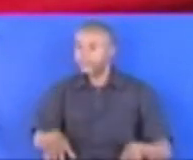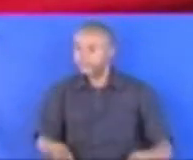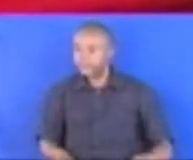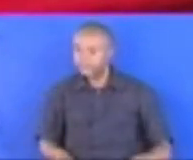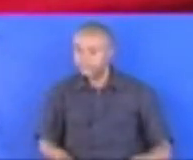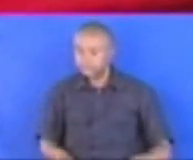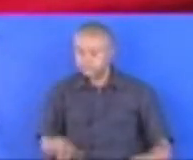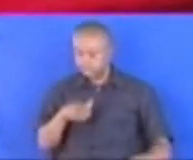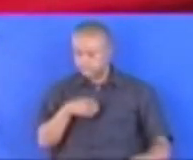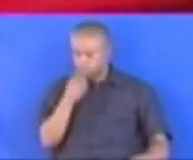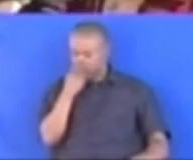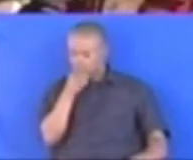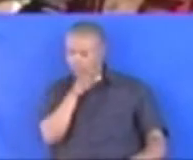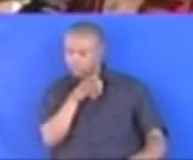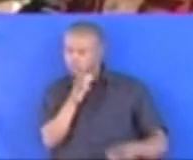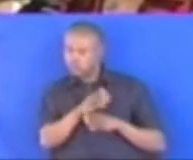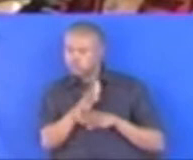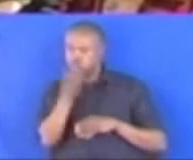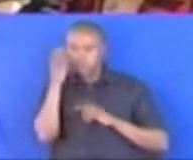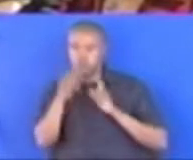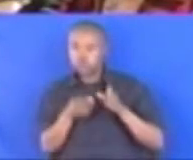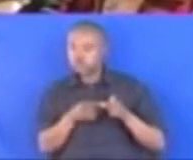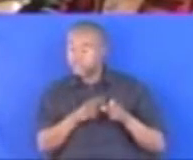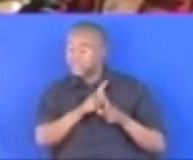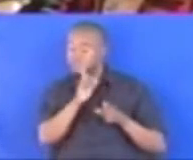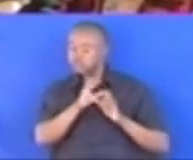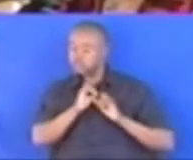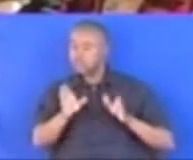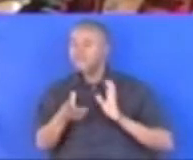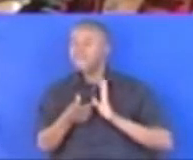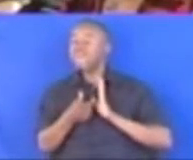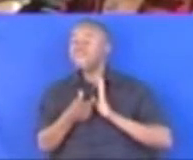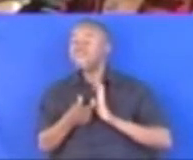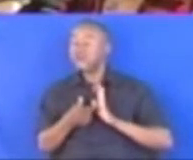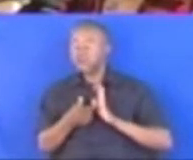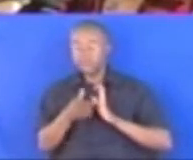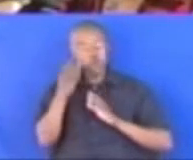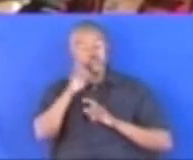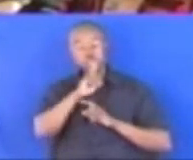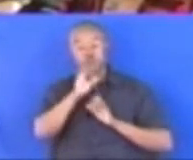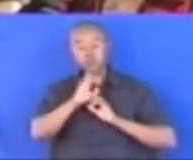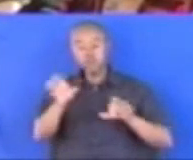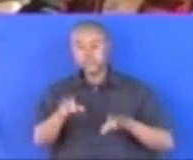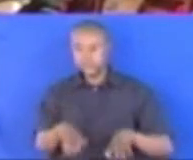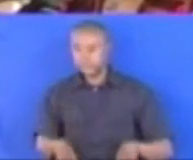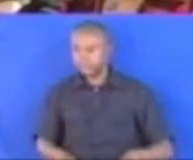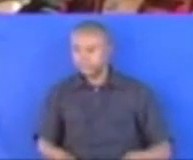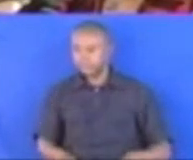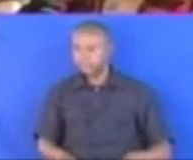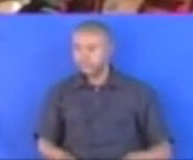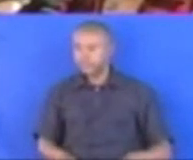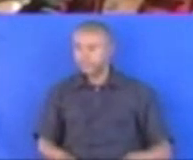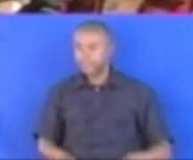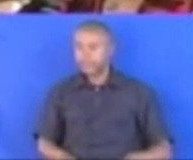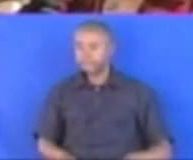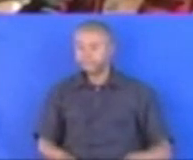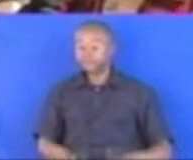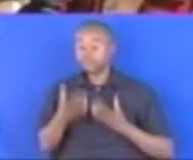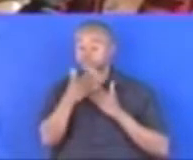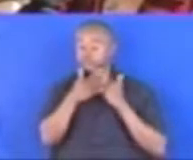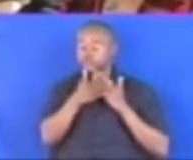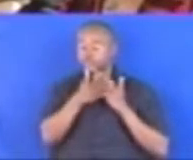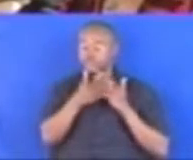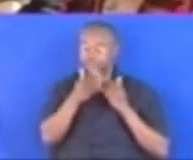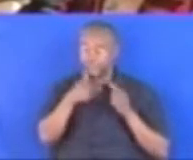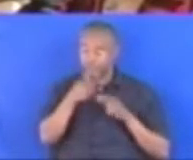Spika, tumeangalia kuhusiana na magonjwa yasiyo ya kuambukiza, yani nani communicable diseases. Mheshimiwa Naibu Spika, nchi yetu